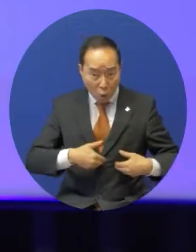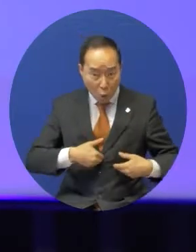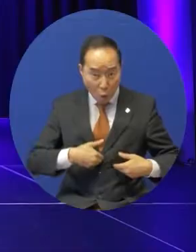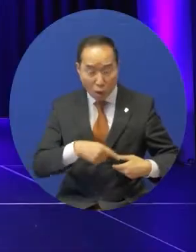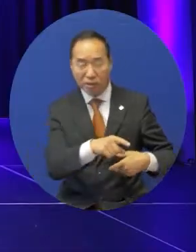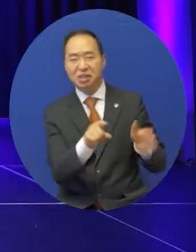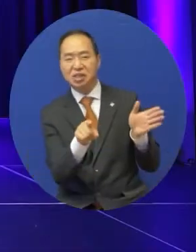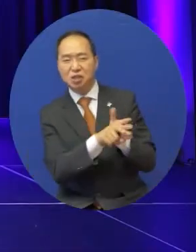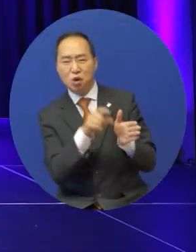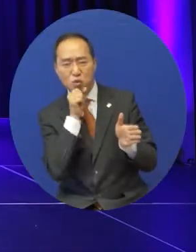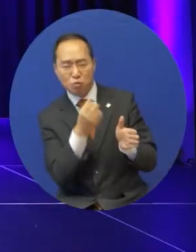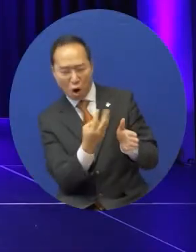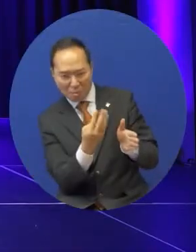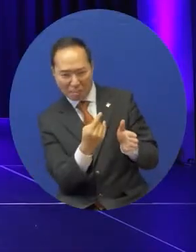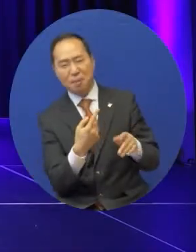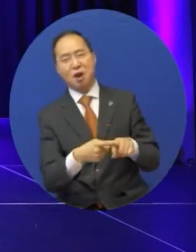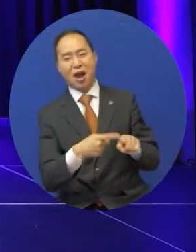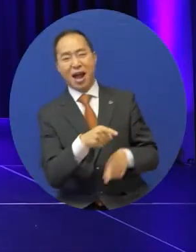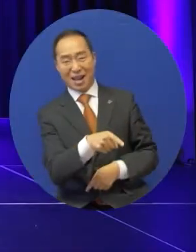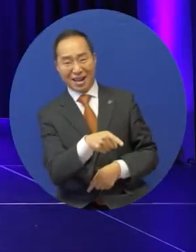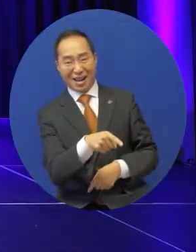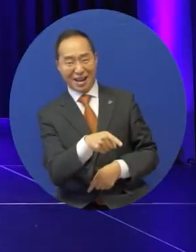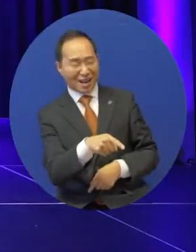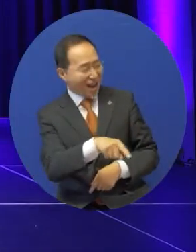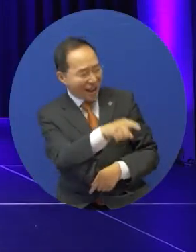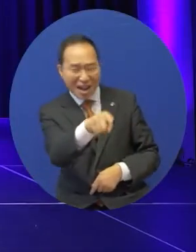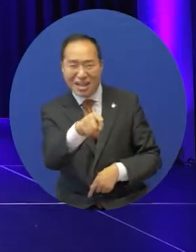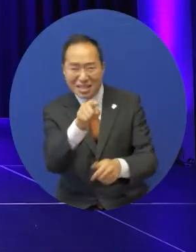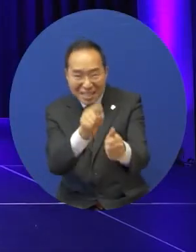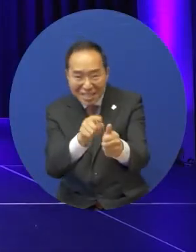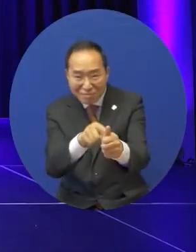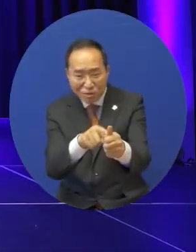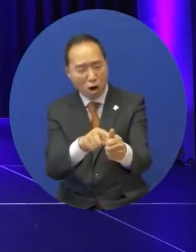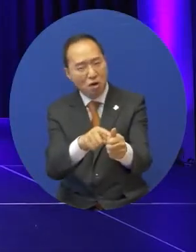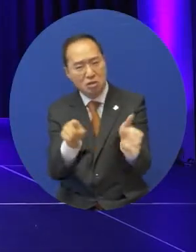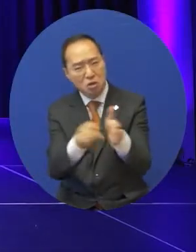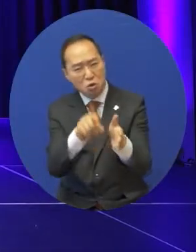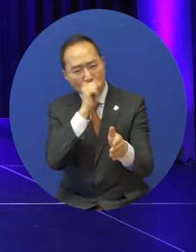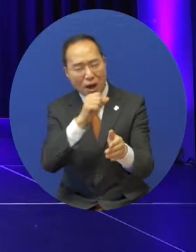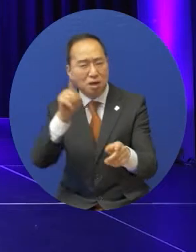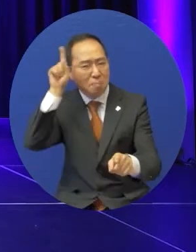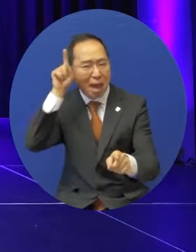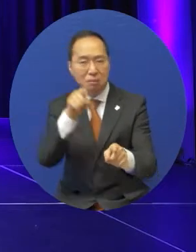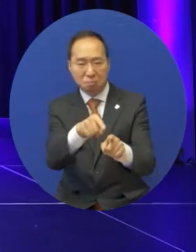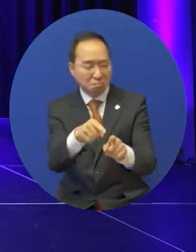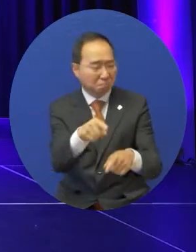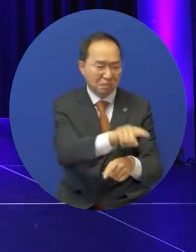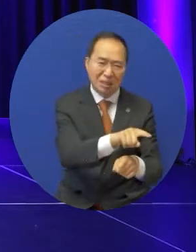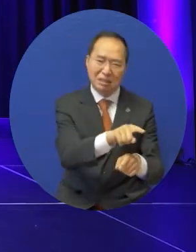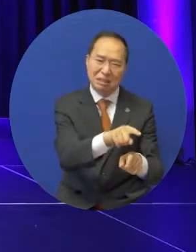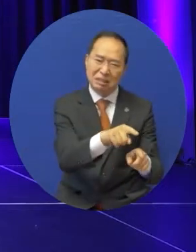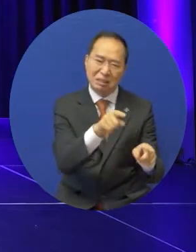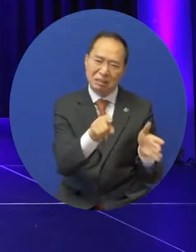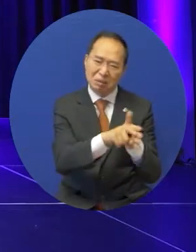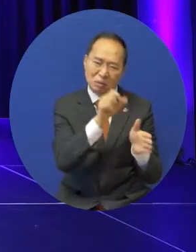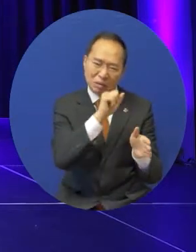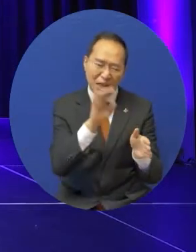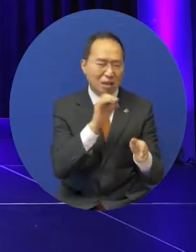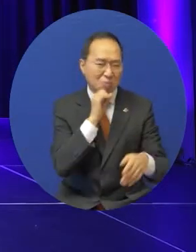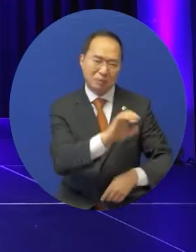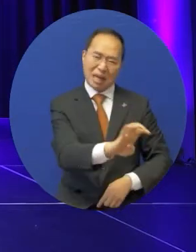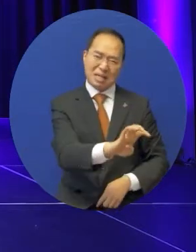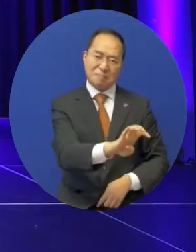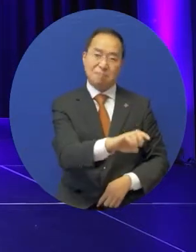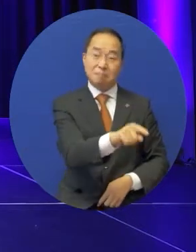거죠. 그래서 이분은 신용이 좋으니까 뭐 100점, 이분은 신용이 좀 안 좋으니까 뭐 40점,